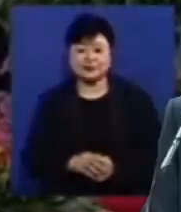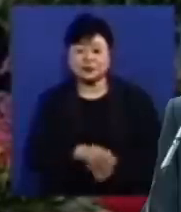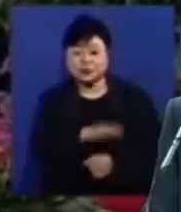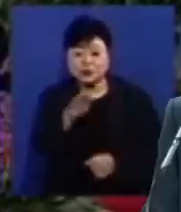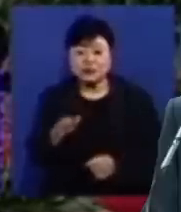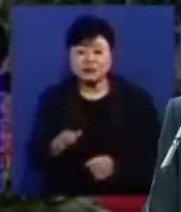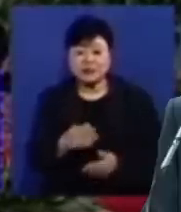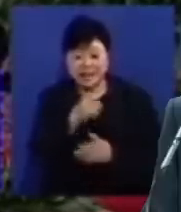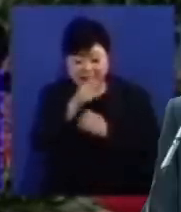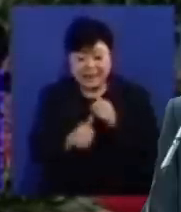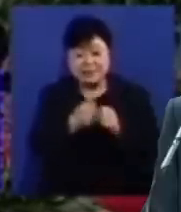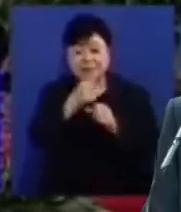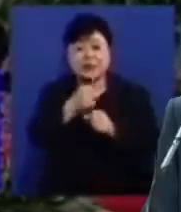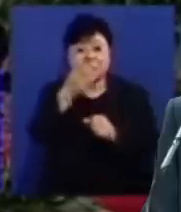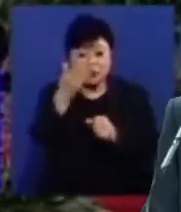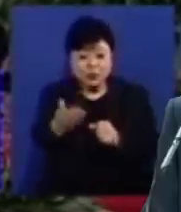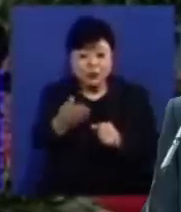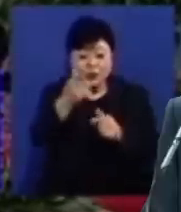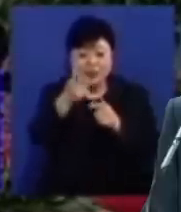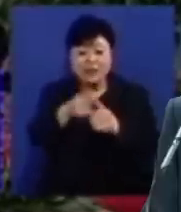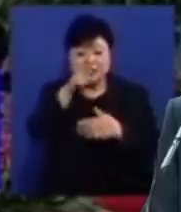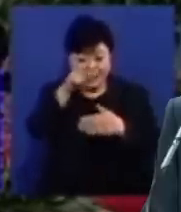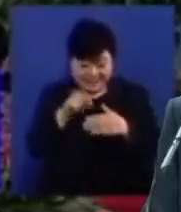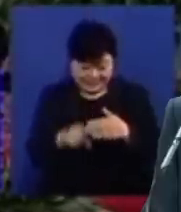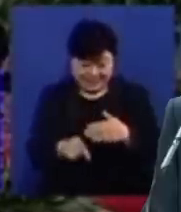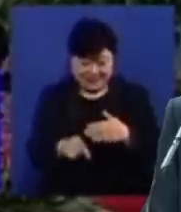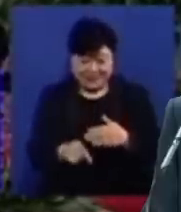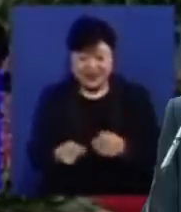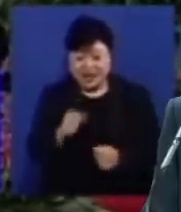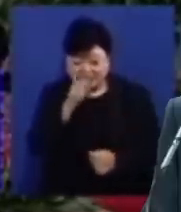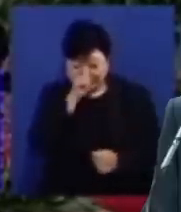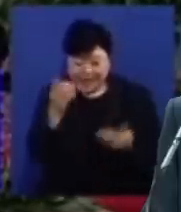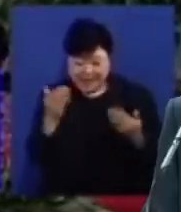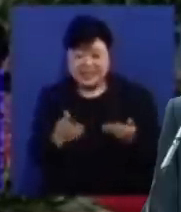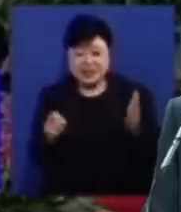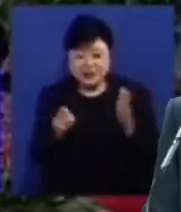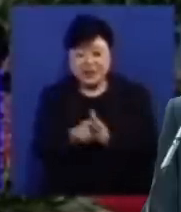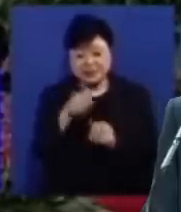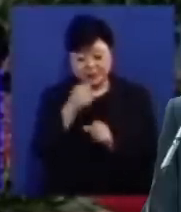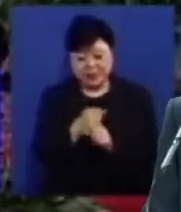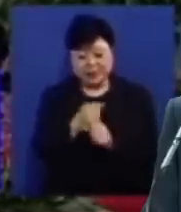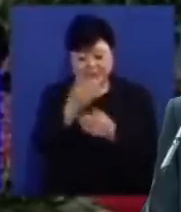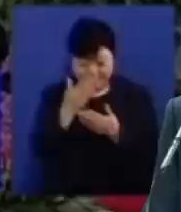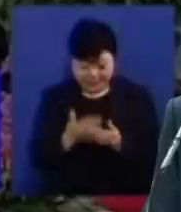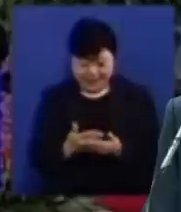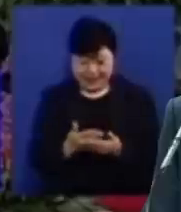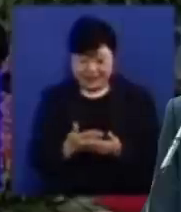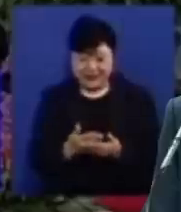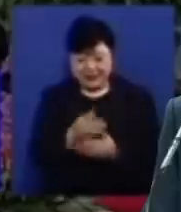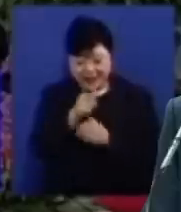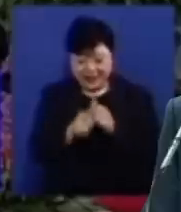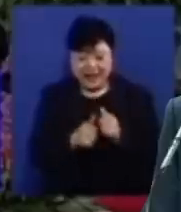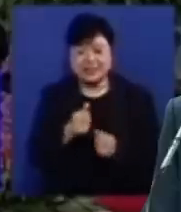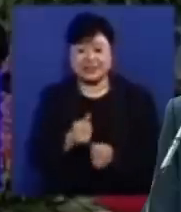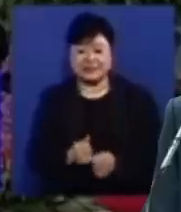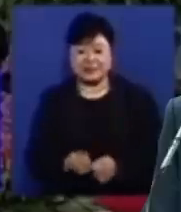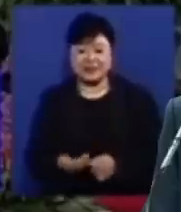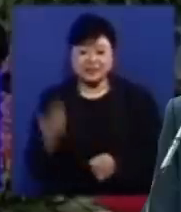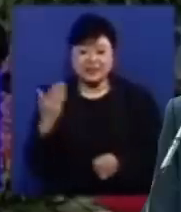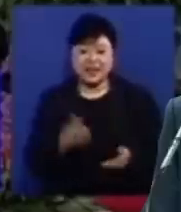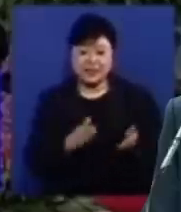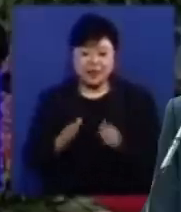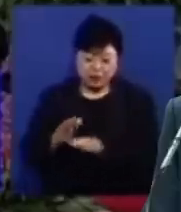우리는 그가 만드신 바라 그리스도 예수 안에서 선한 일을 위하여 지으심을 받은 자니 이 일은 하나님이 전에